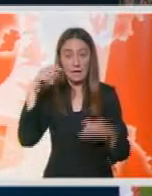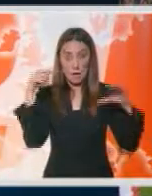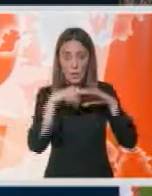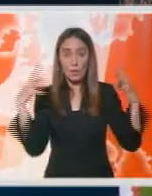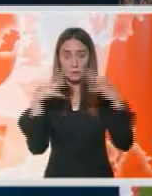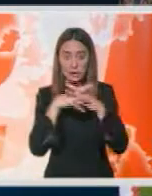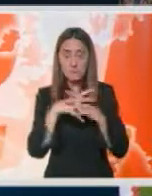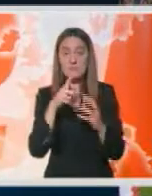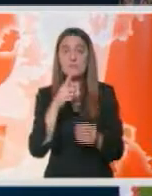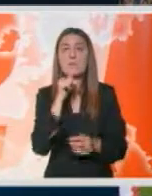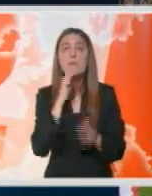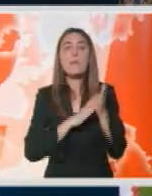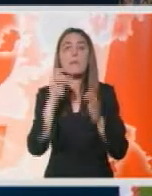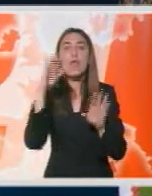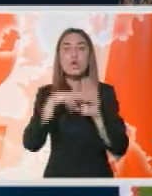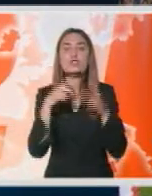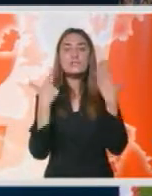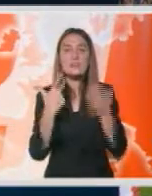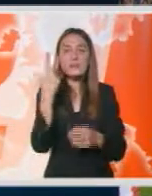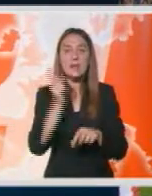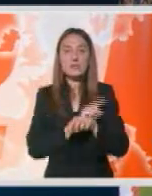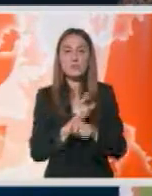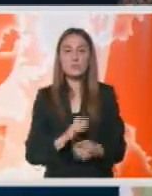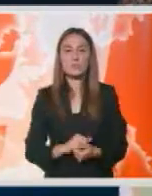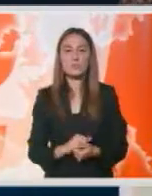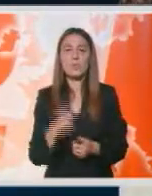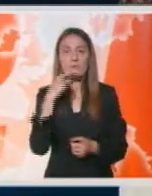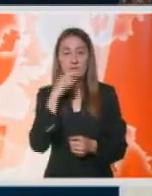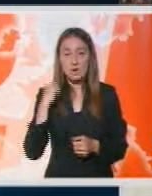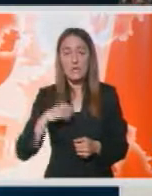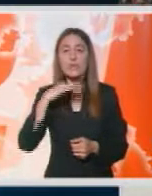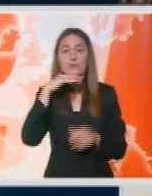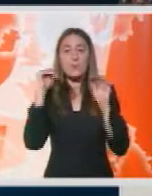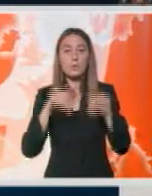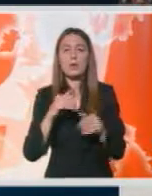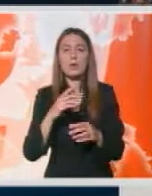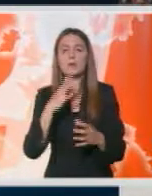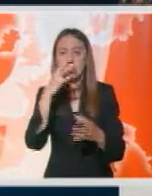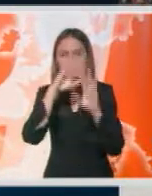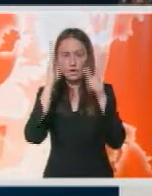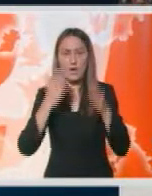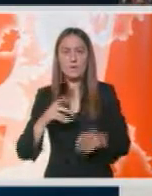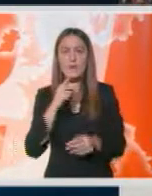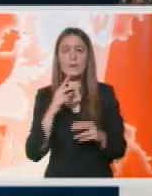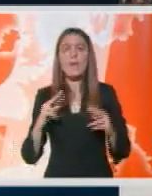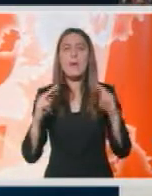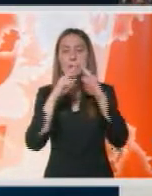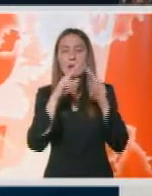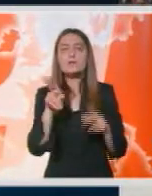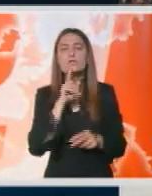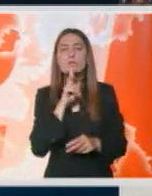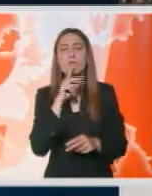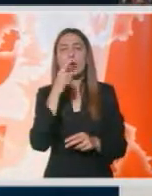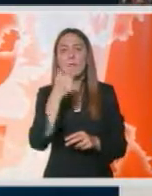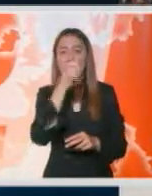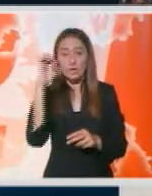utakmici u Ilinoisu postigao je Miloš Trifunović u 73. minutu. Crveno-beli će u subotu igrati za trofej sa Paris Saint-Germainom, koji je također